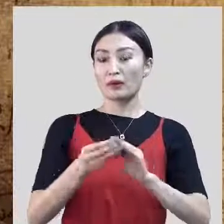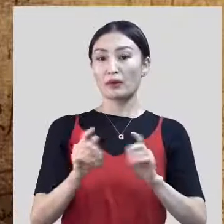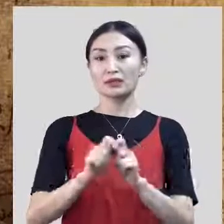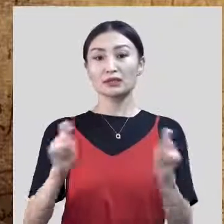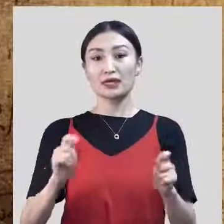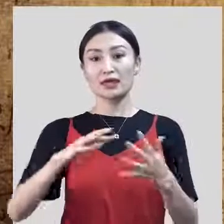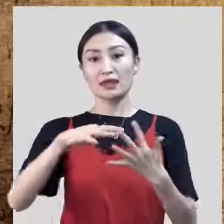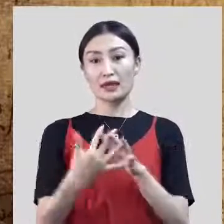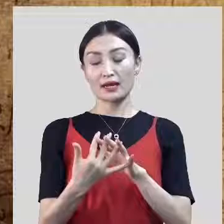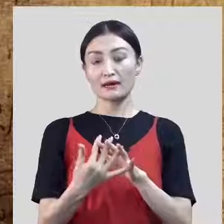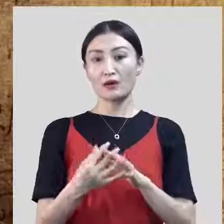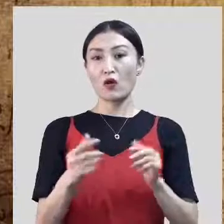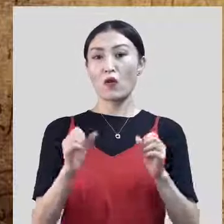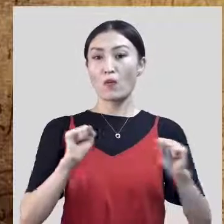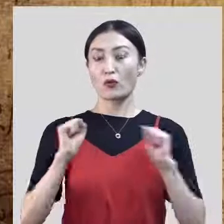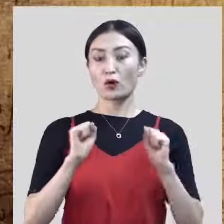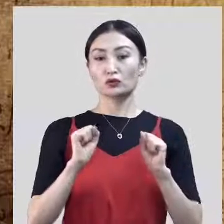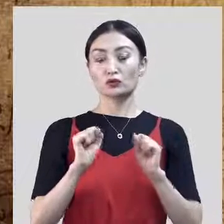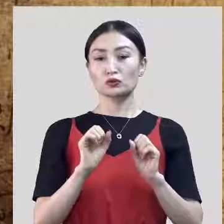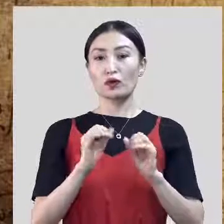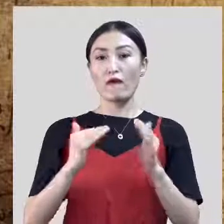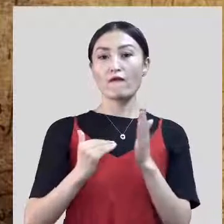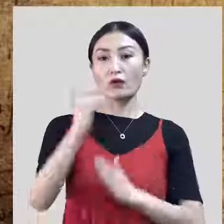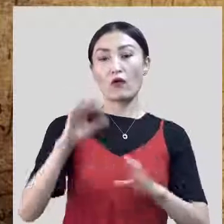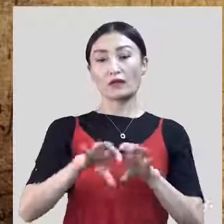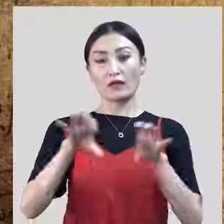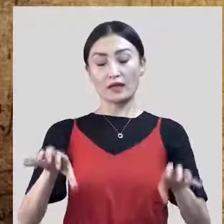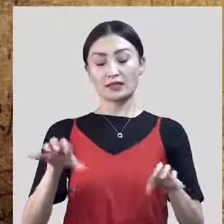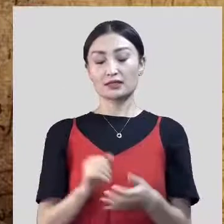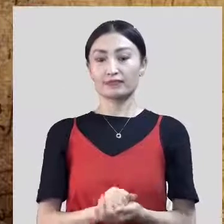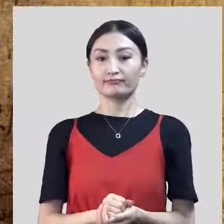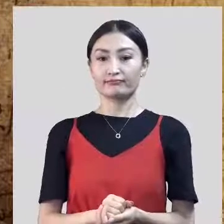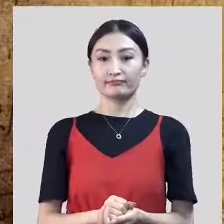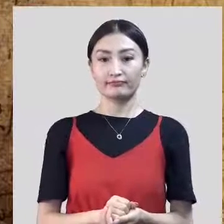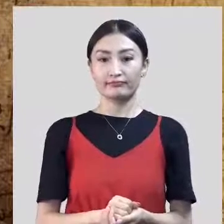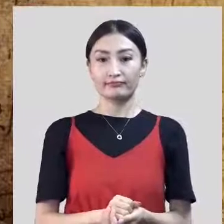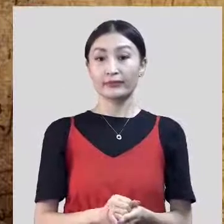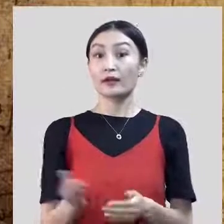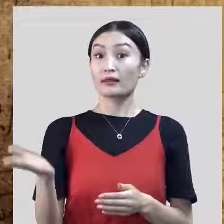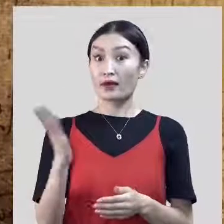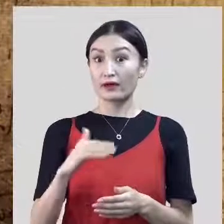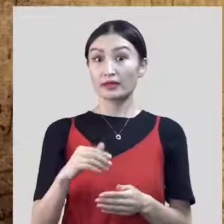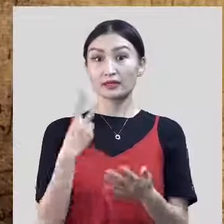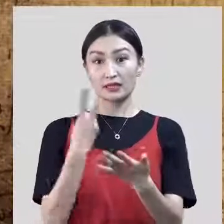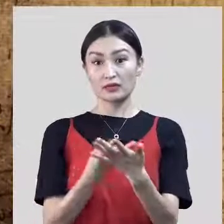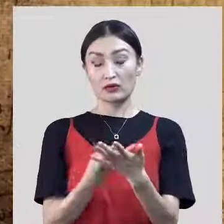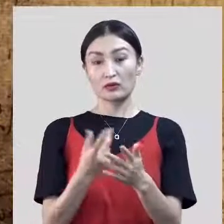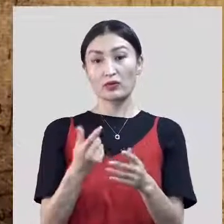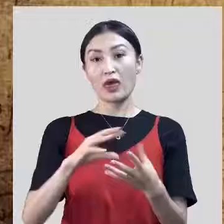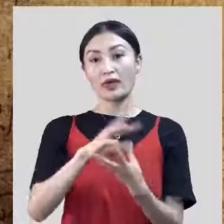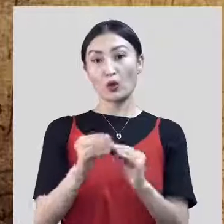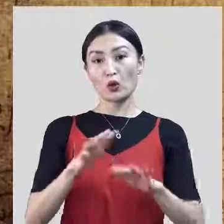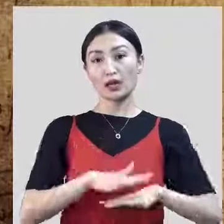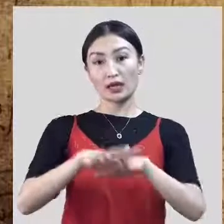деревне прочную опору верховной власти давайте рассмотрим итоги